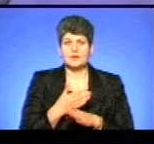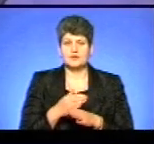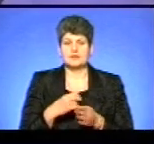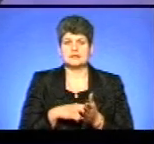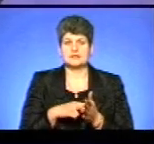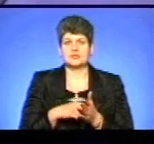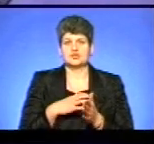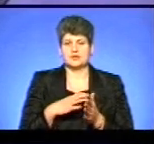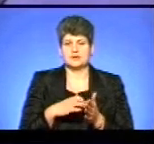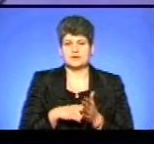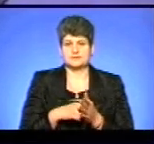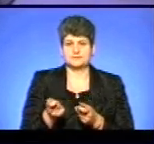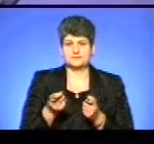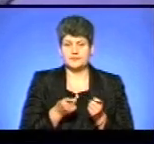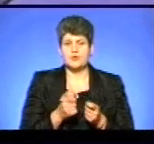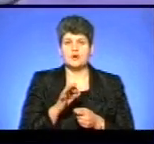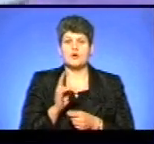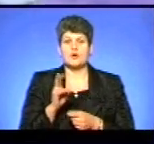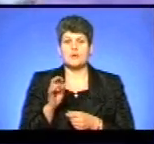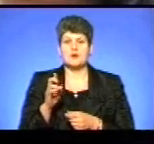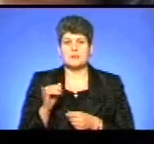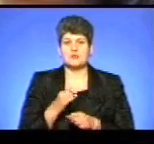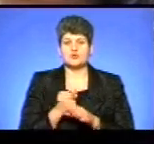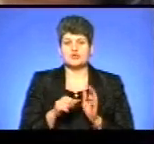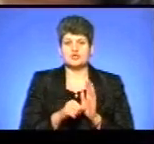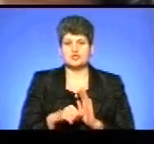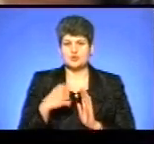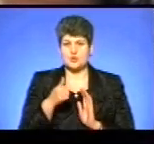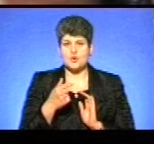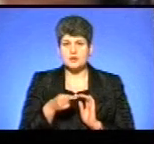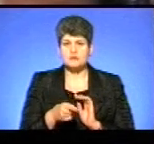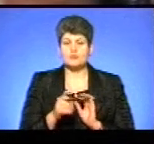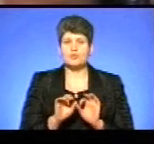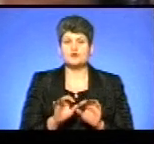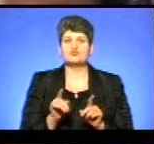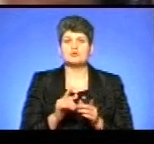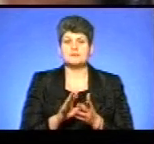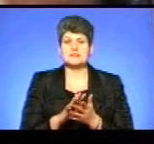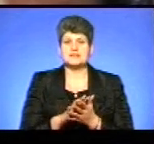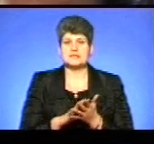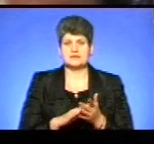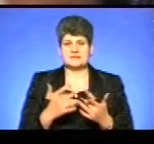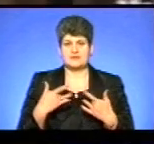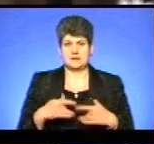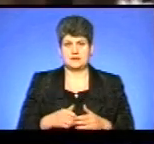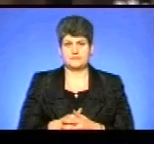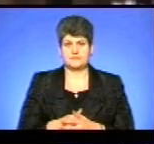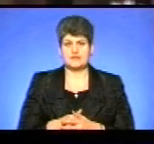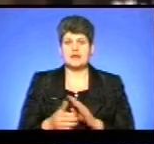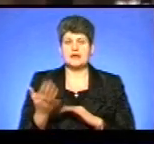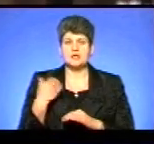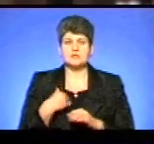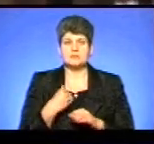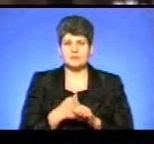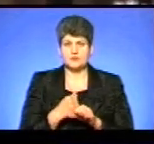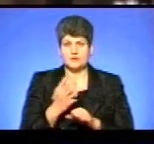чекають на листи. Ольга Кобилянська працює листоношою 6 років. Пояснює, чому написала заяву на звільнення. Раніше ми